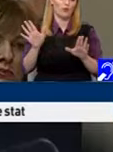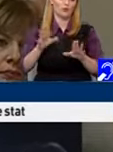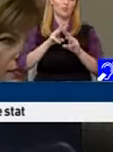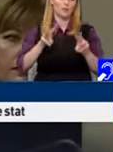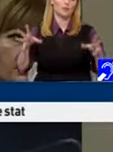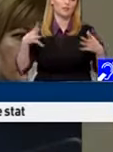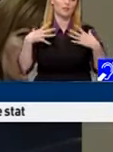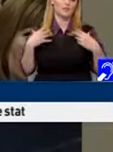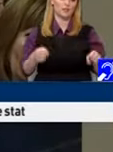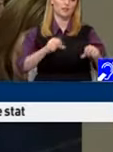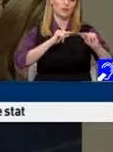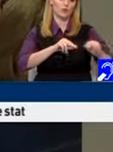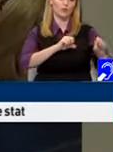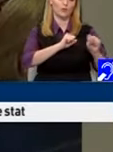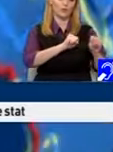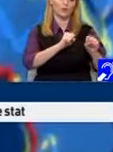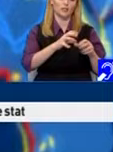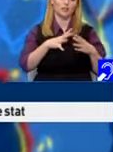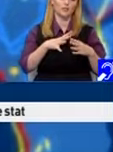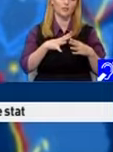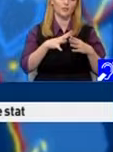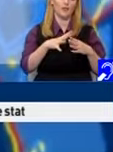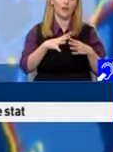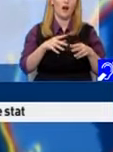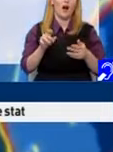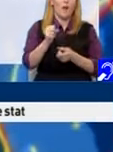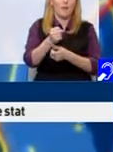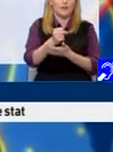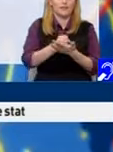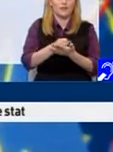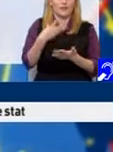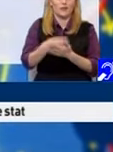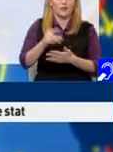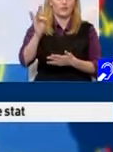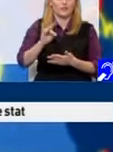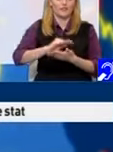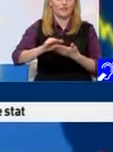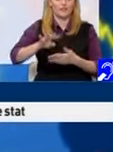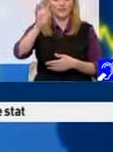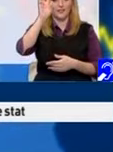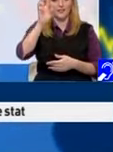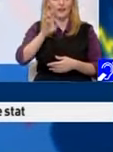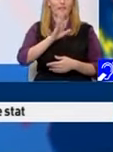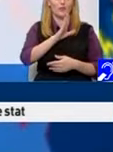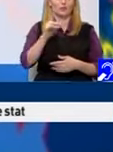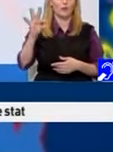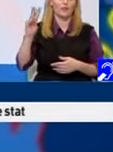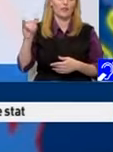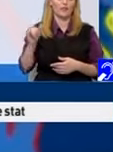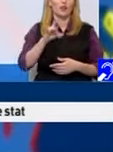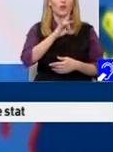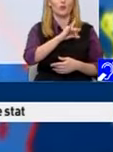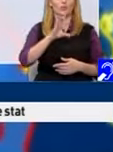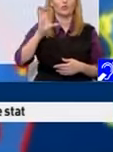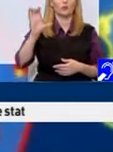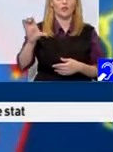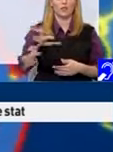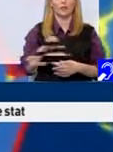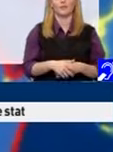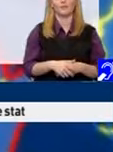Ministerul Sănătății, Muncii și Protecției Sociale. Și-au păstrat fotoliile de secretar de stat Viorica Dumbrăveanu, Anastasia Oceretni și